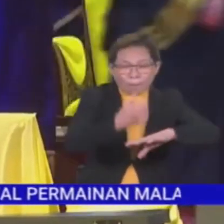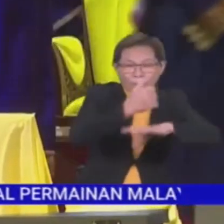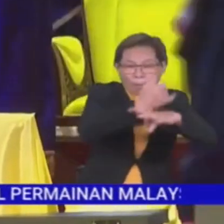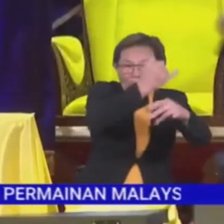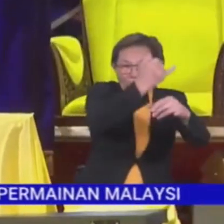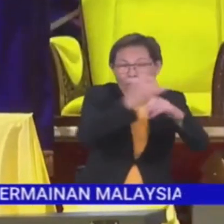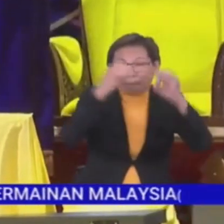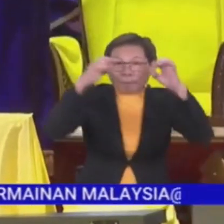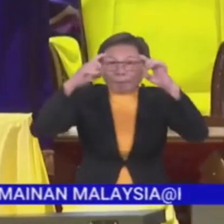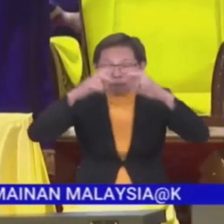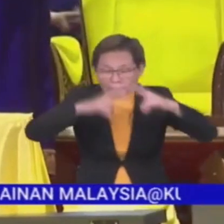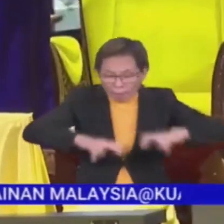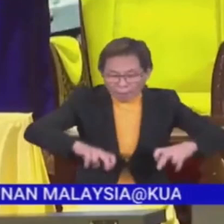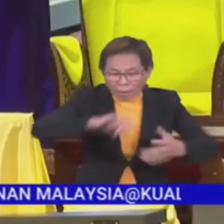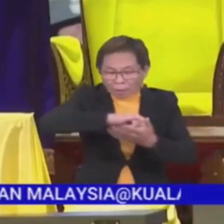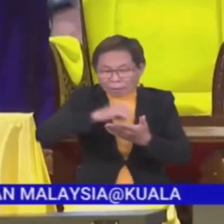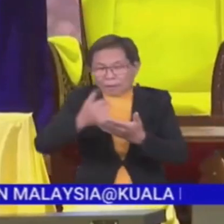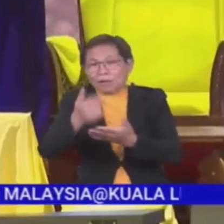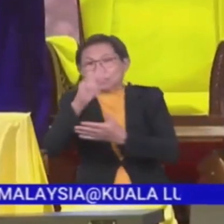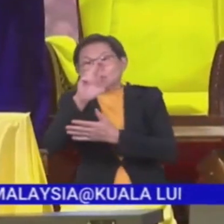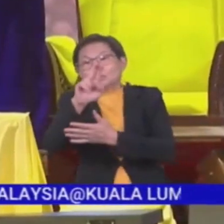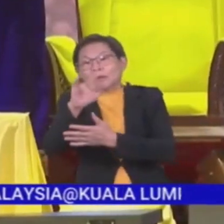Institut pendidikan dan perekonomian Dayu IDM